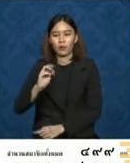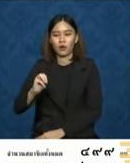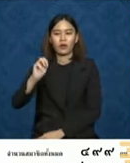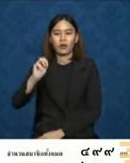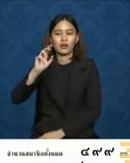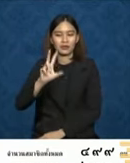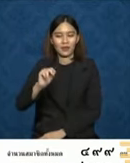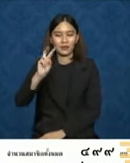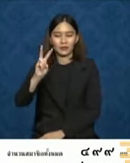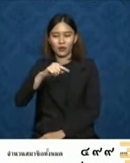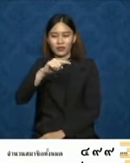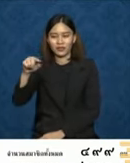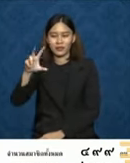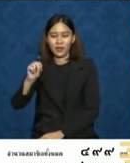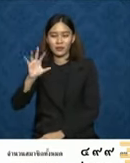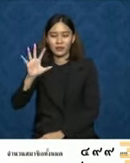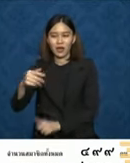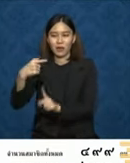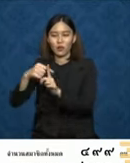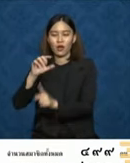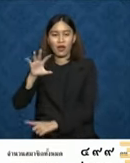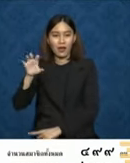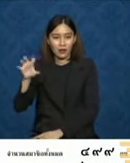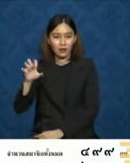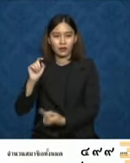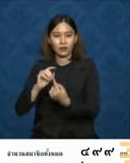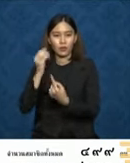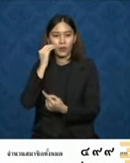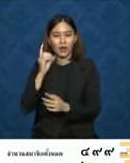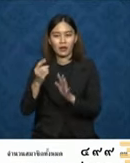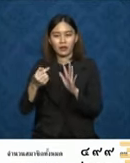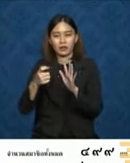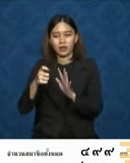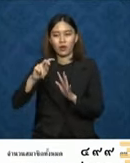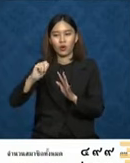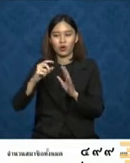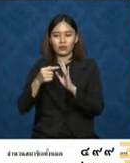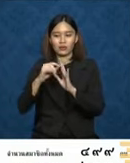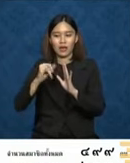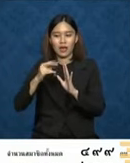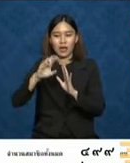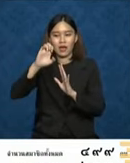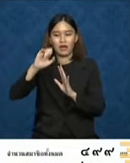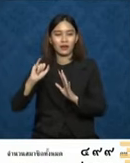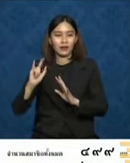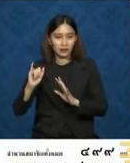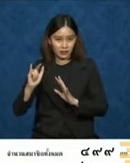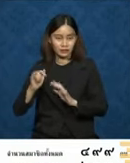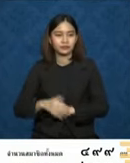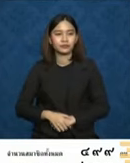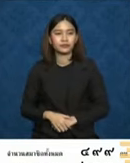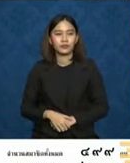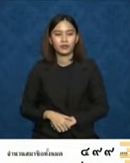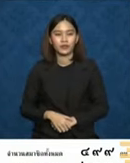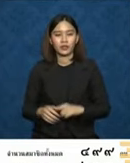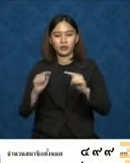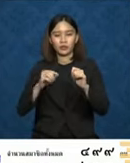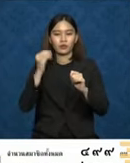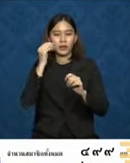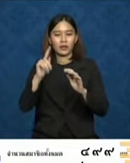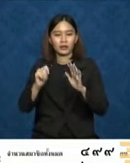32ถึงกลมที่ 35 + 500บ้านดอนเจริญหมู่ 16ถึงสะพานบ้านคำบอหมู่ 3ตำบลบ้านตูม